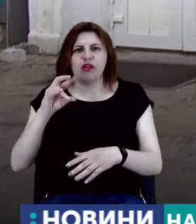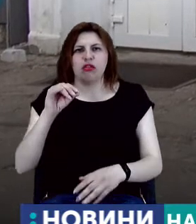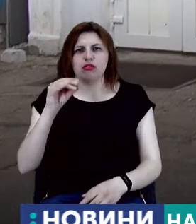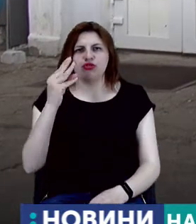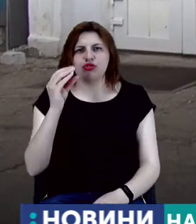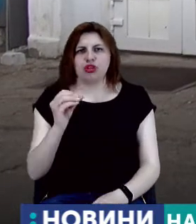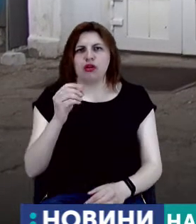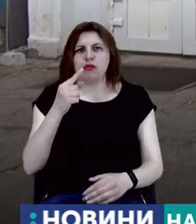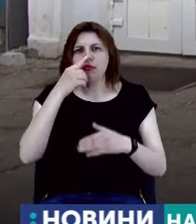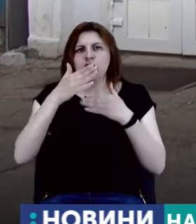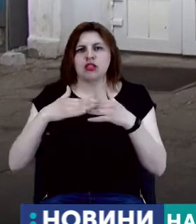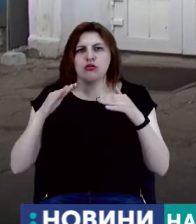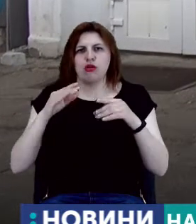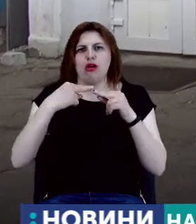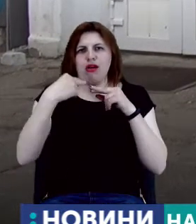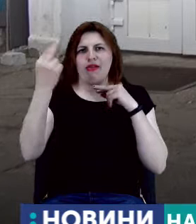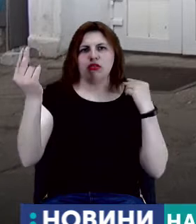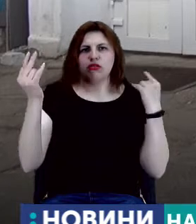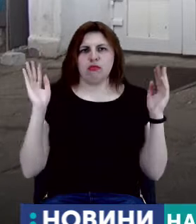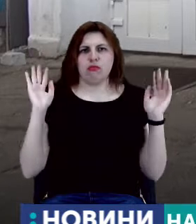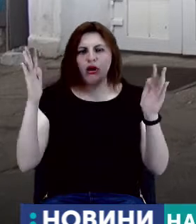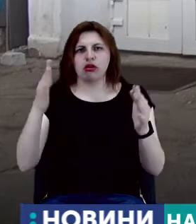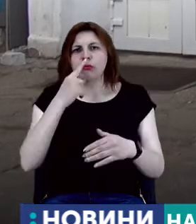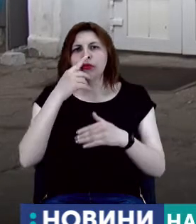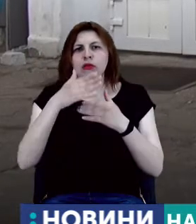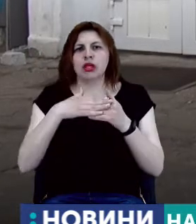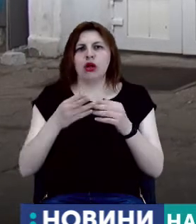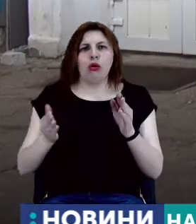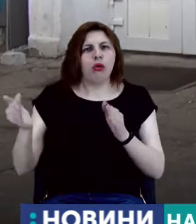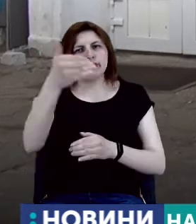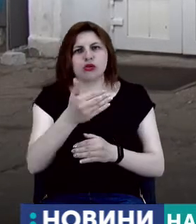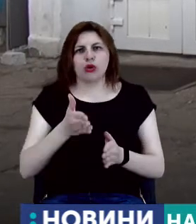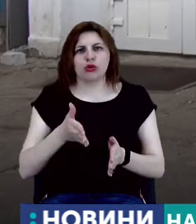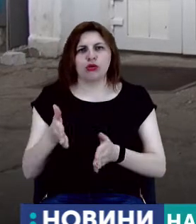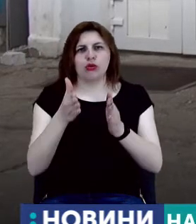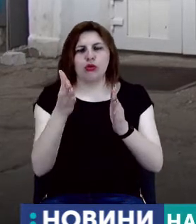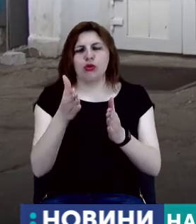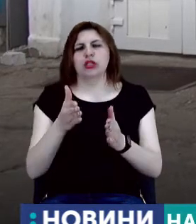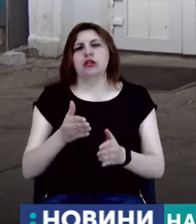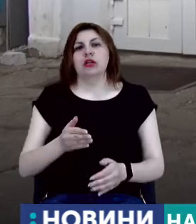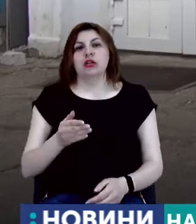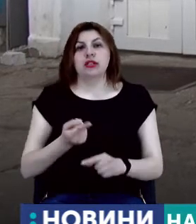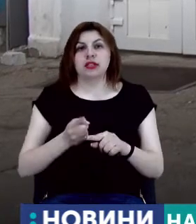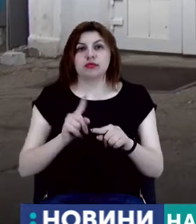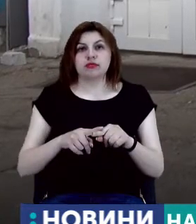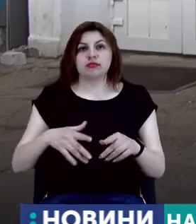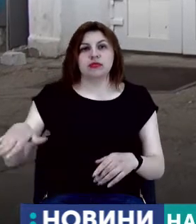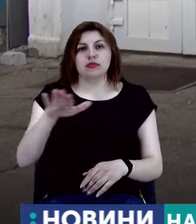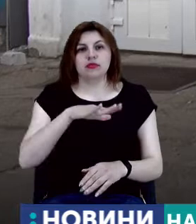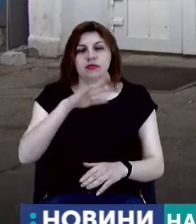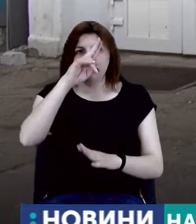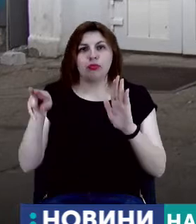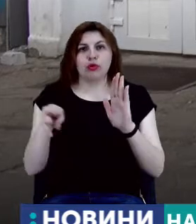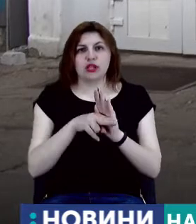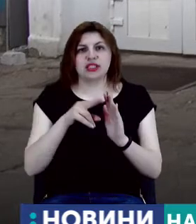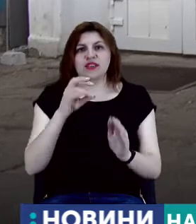парку біля об'їзної дороги та на території селової Водівка. Дані території підпорядковані Сєвєродонецькій